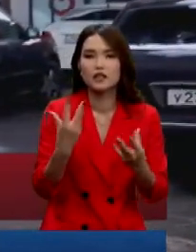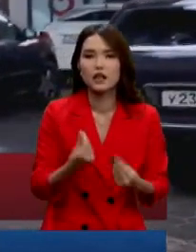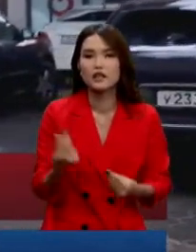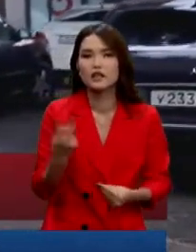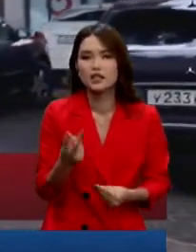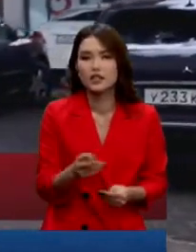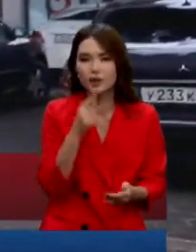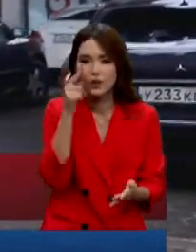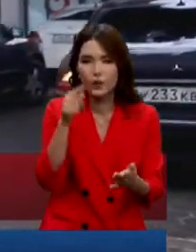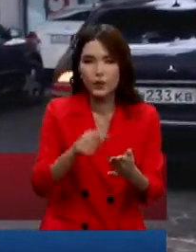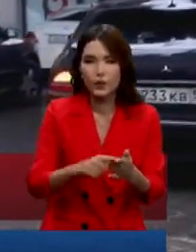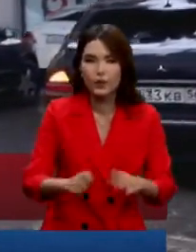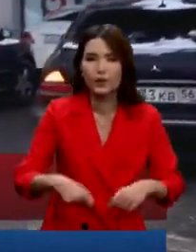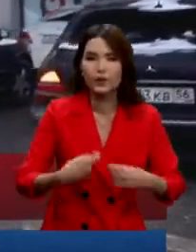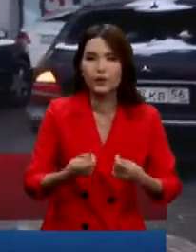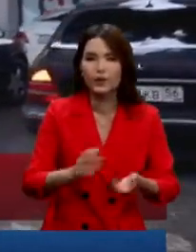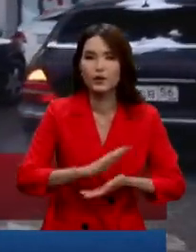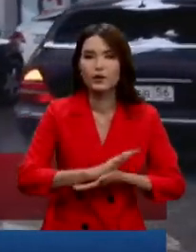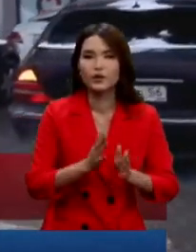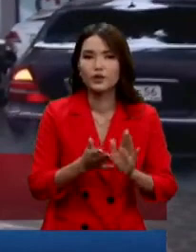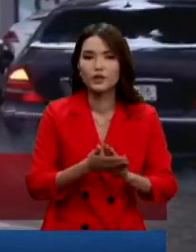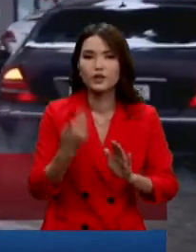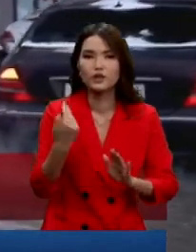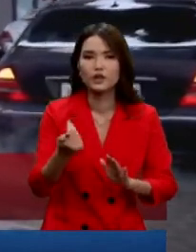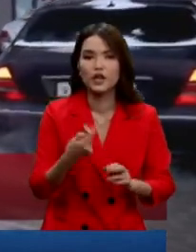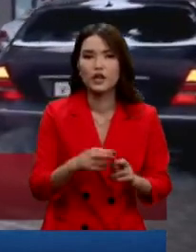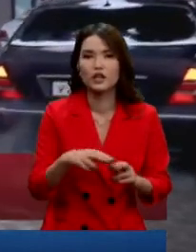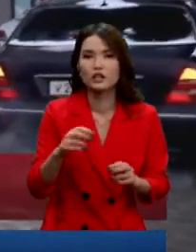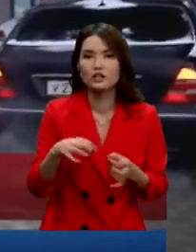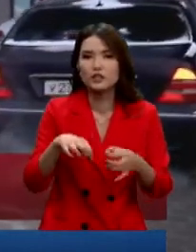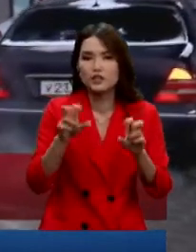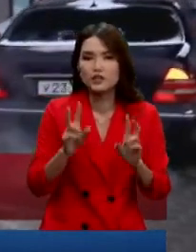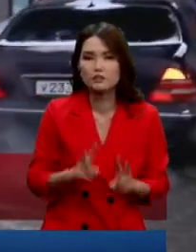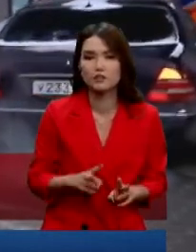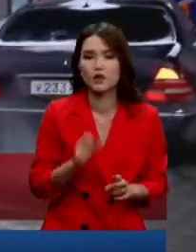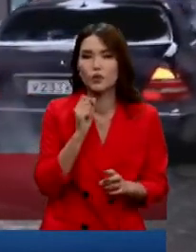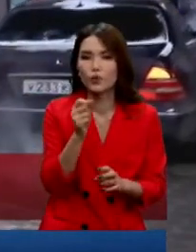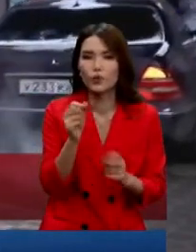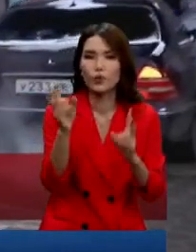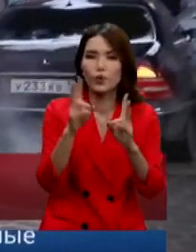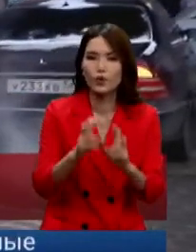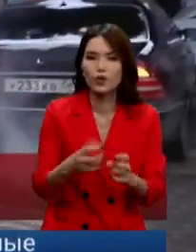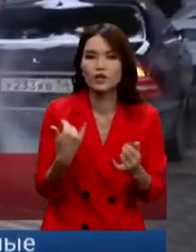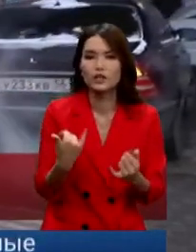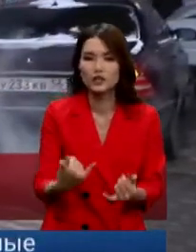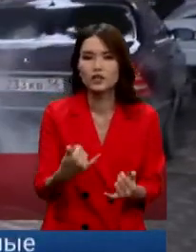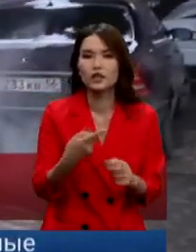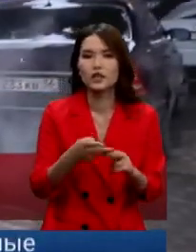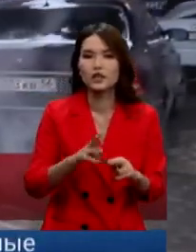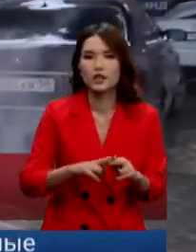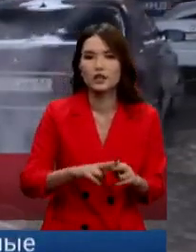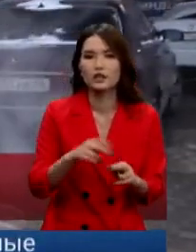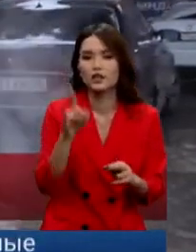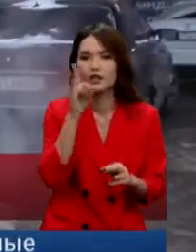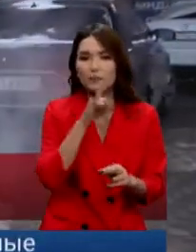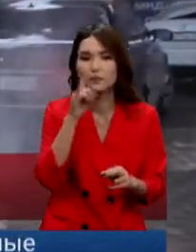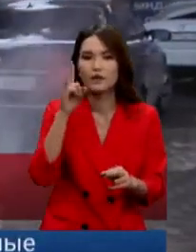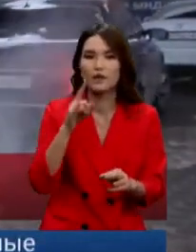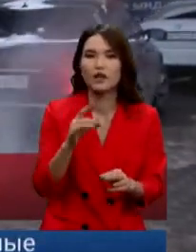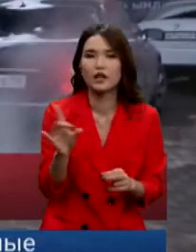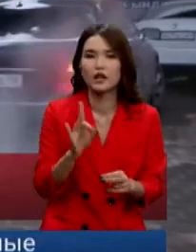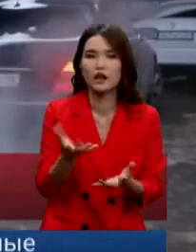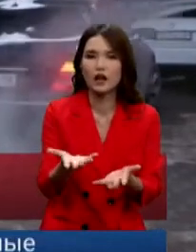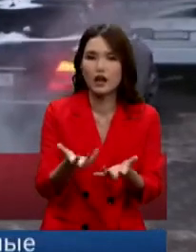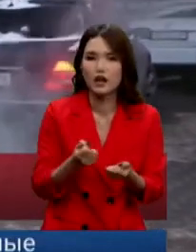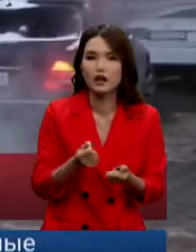екіншісіне көз жеткізу қалды. Бұл үшін біз шағын журналистік зерттеу жүргізуіміз. Дәл қазір бензиннің сынамасын алып